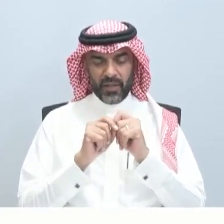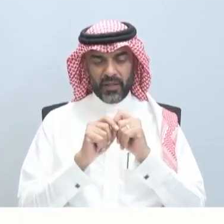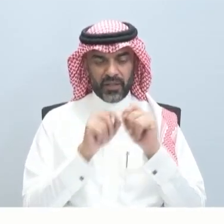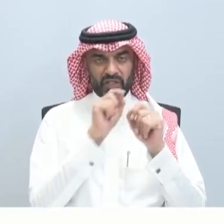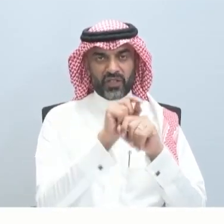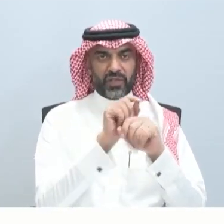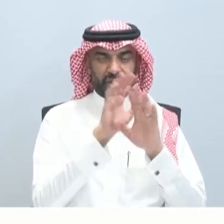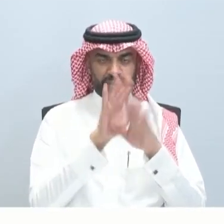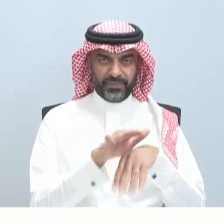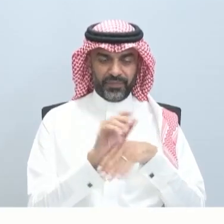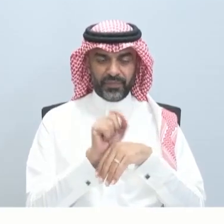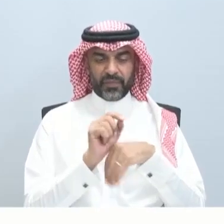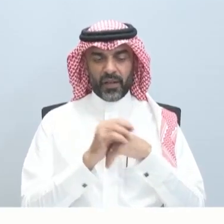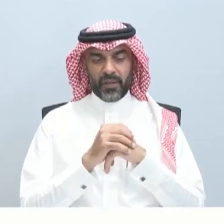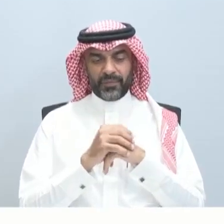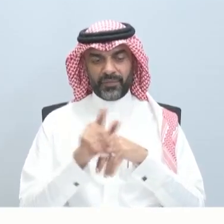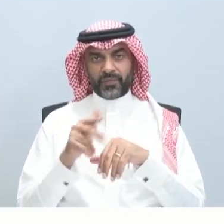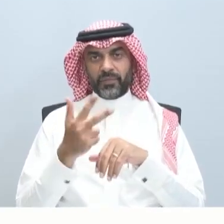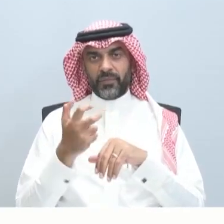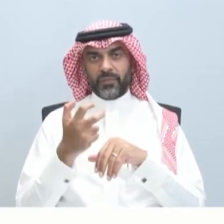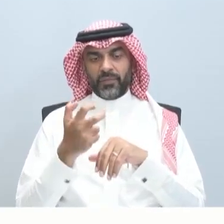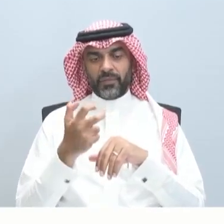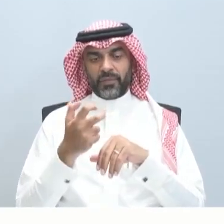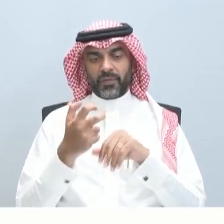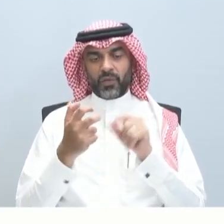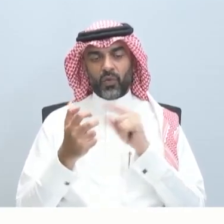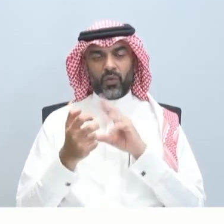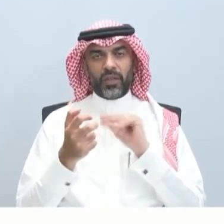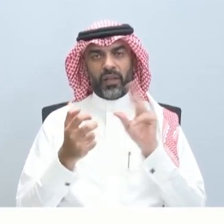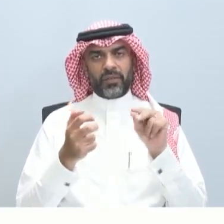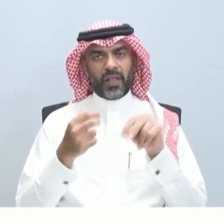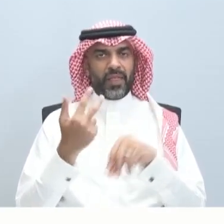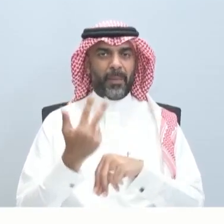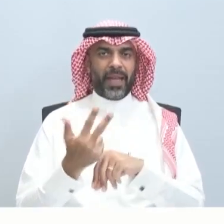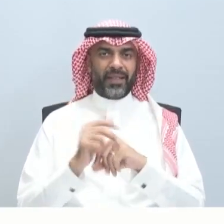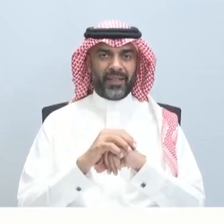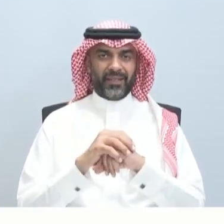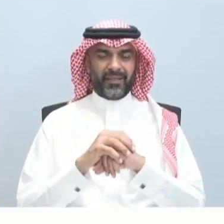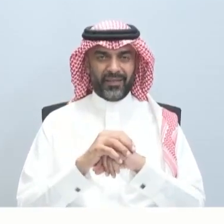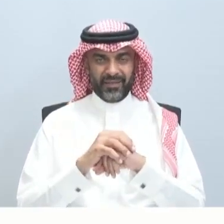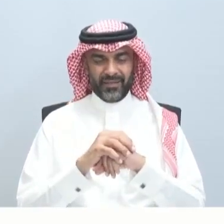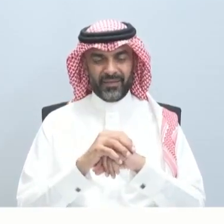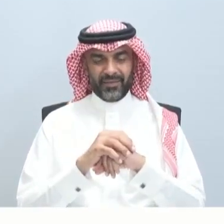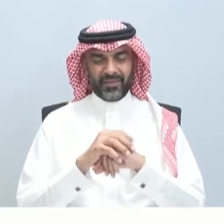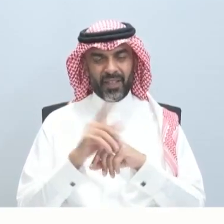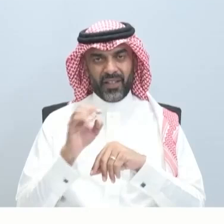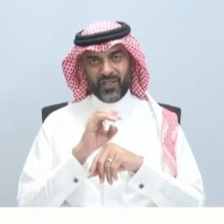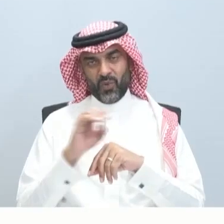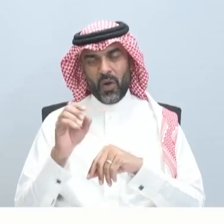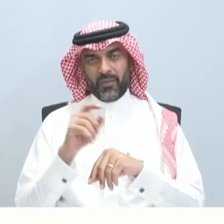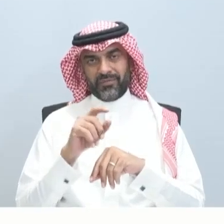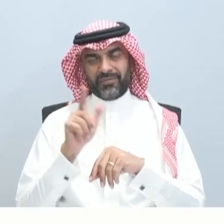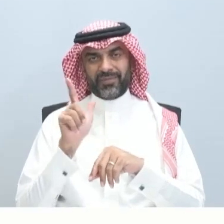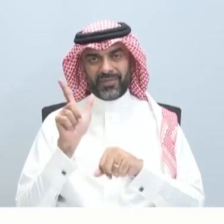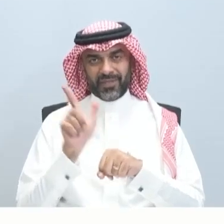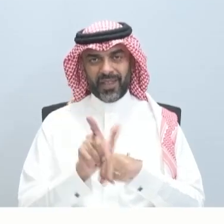وصفر زائد صفر صفر اذا ثمانون جزءا من مئه وهي تكافئ ثمانيه اعشار اذا اجابتنا ابنائي